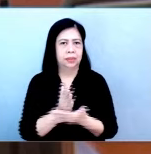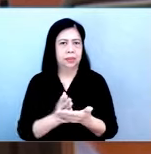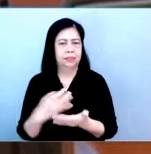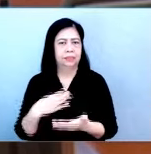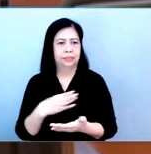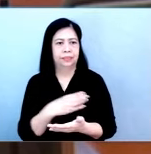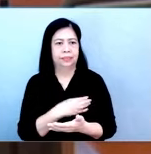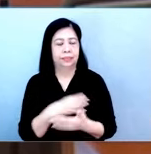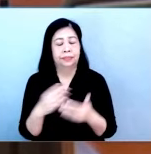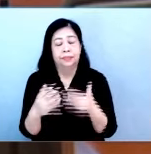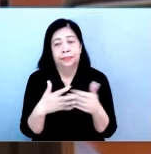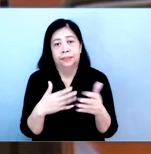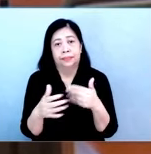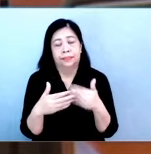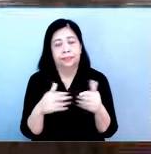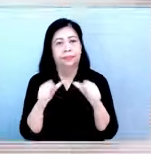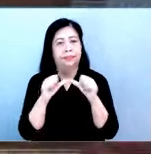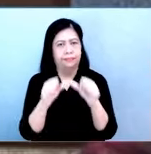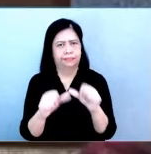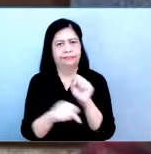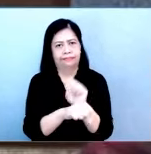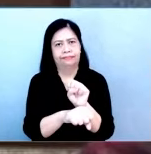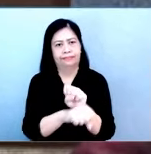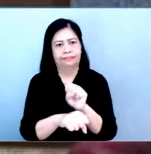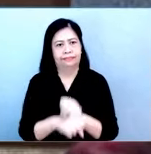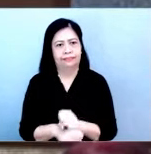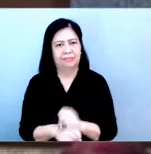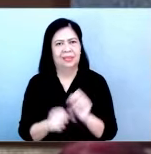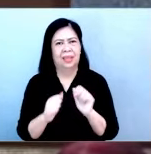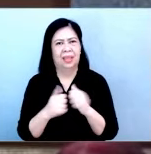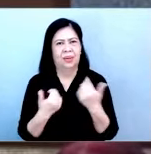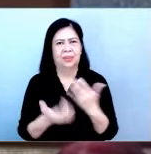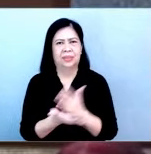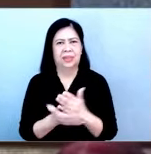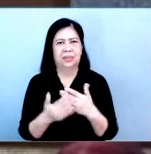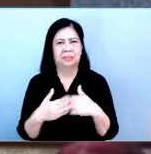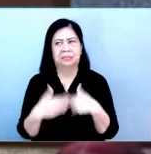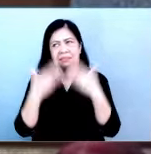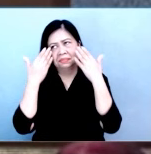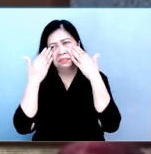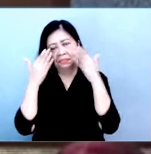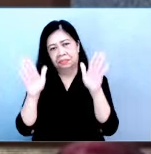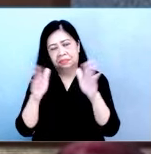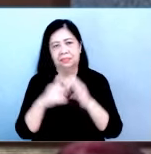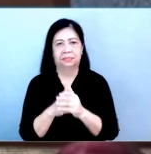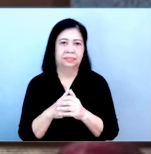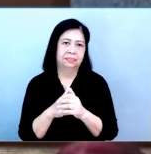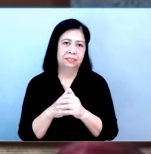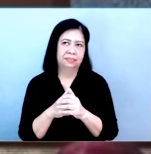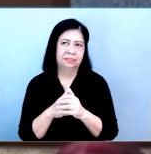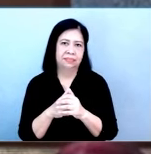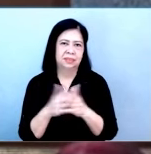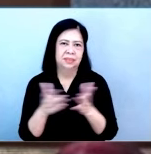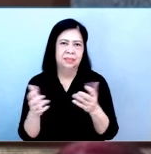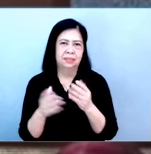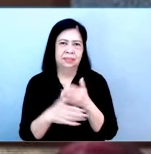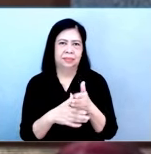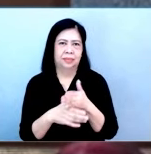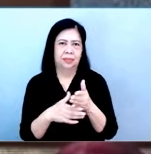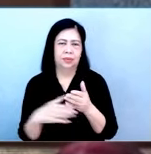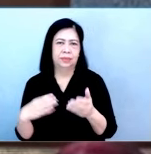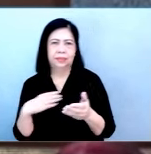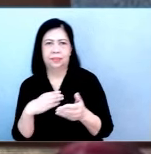Sa kabila nito, tuloy raw sila sa trabaho. How do we end this? I do not know. This impasse between the House of